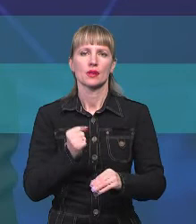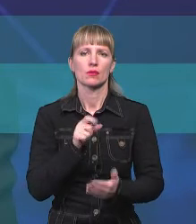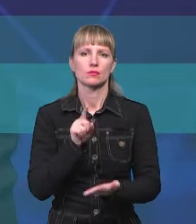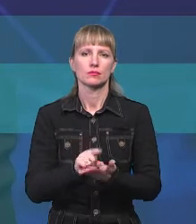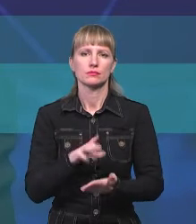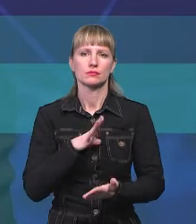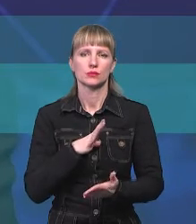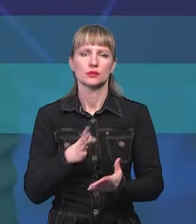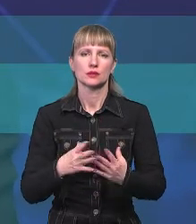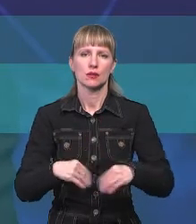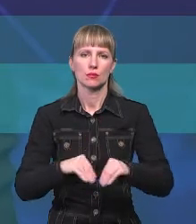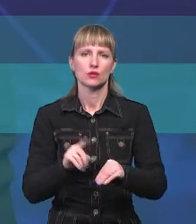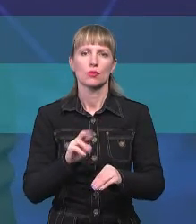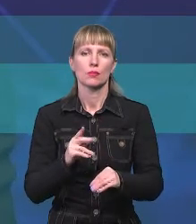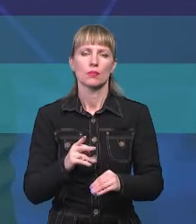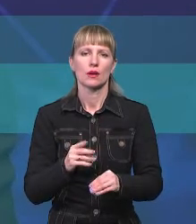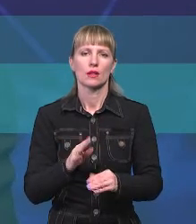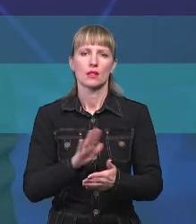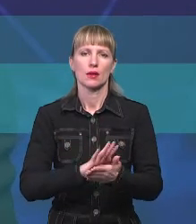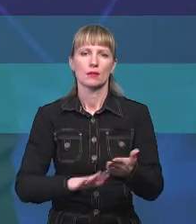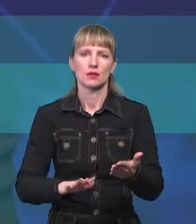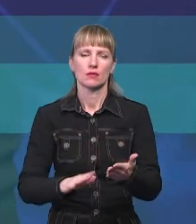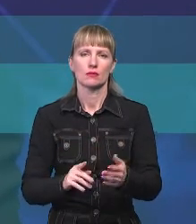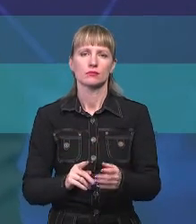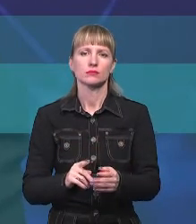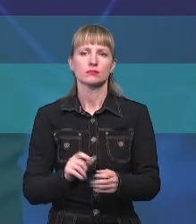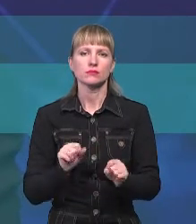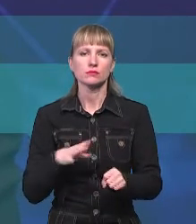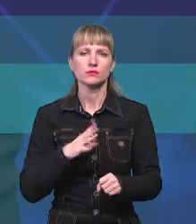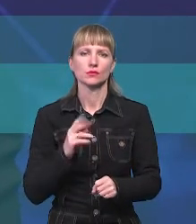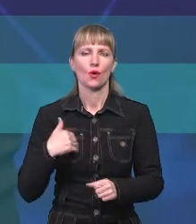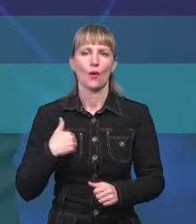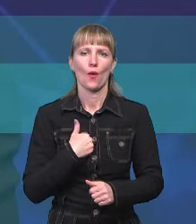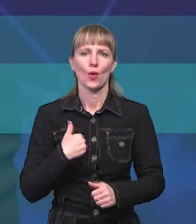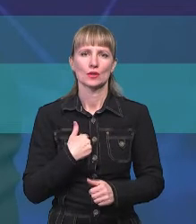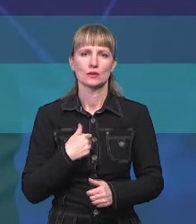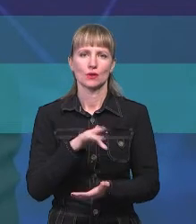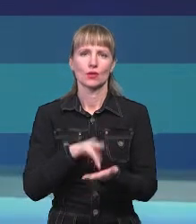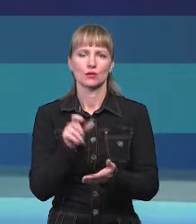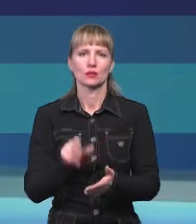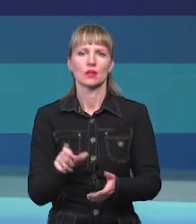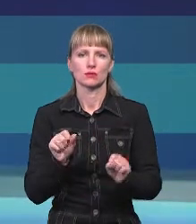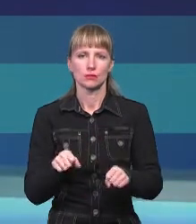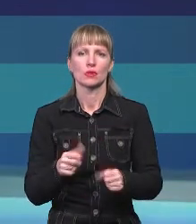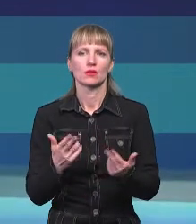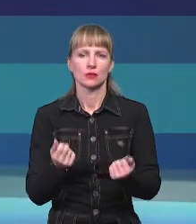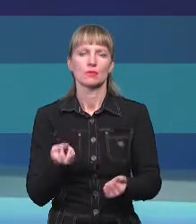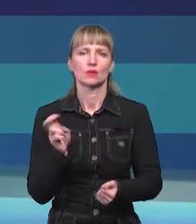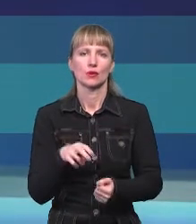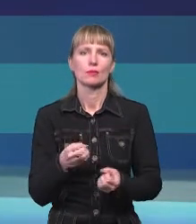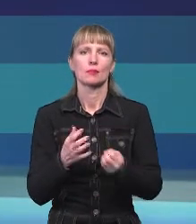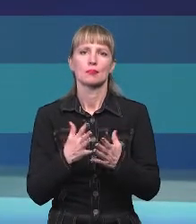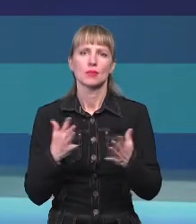обов'язково бути сім'єю для того, щоб звернутися? Чи можуть, наприклад, холості містяни звернутися так, до вас? Так, звісно, і вони звертаються.